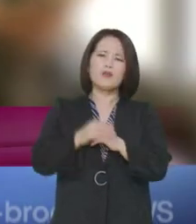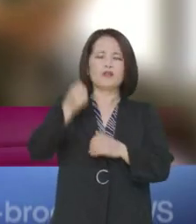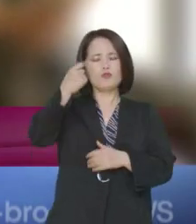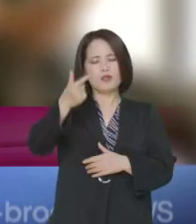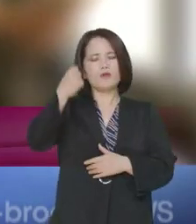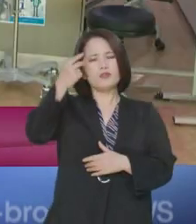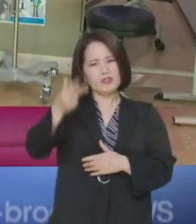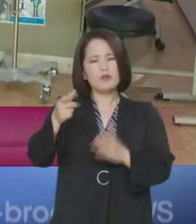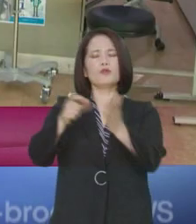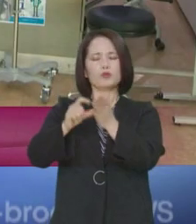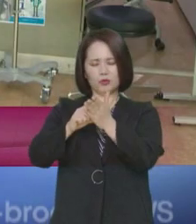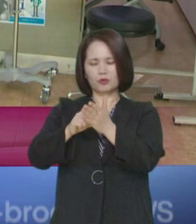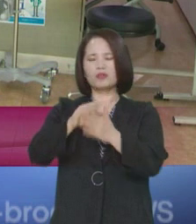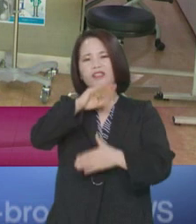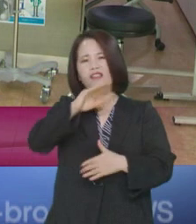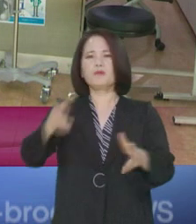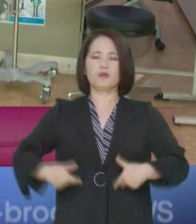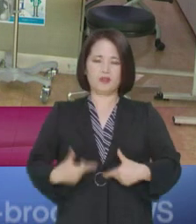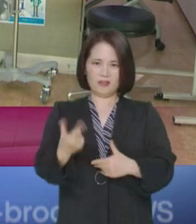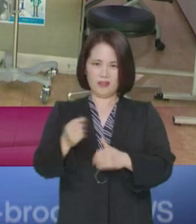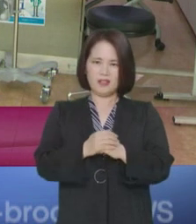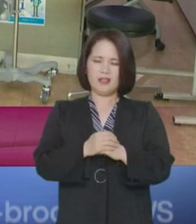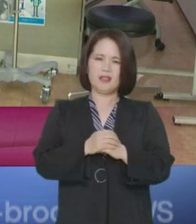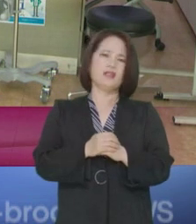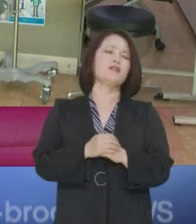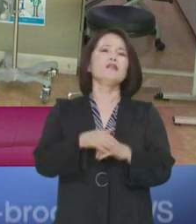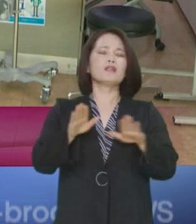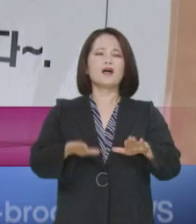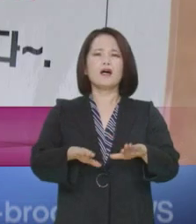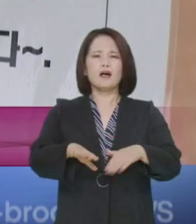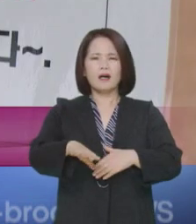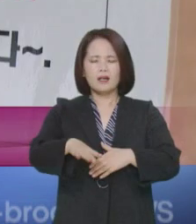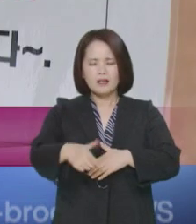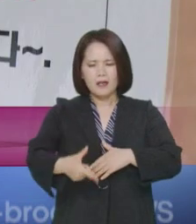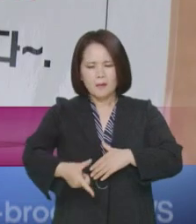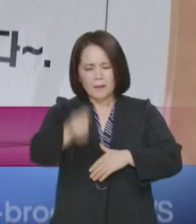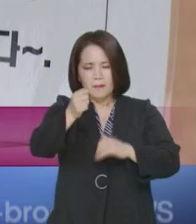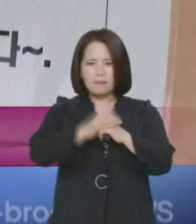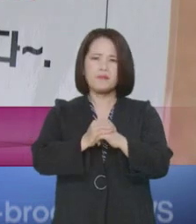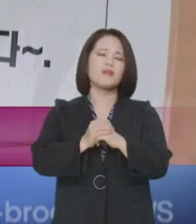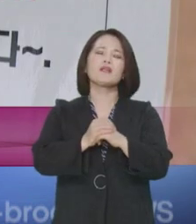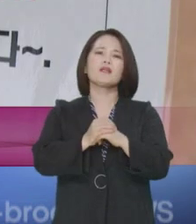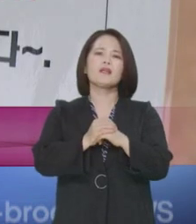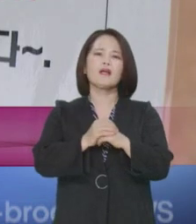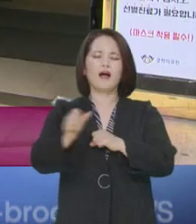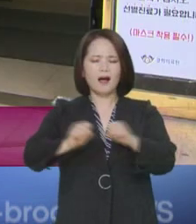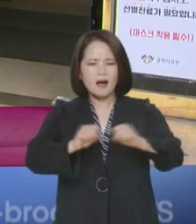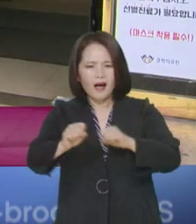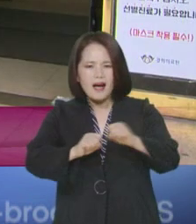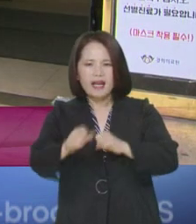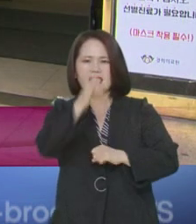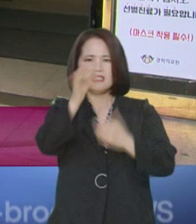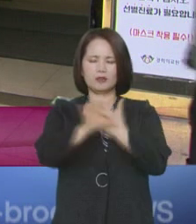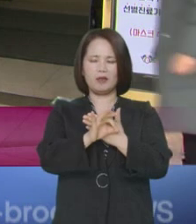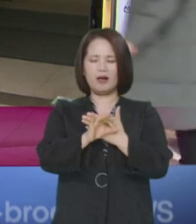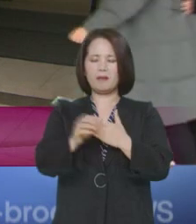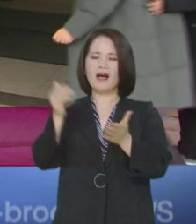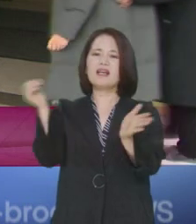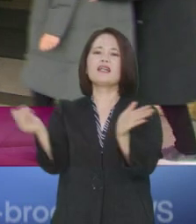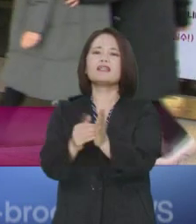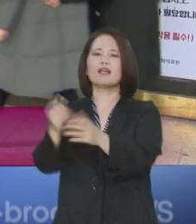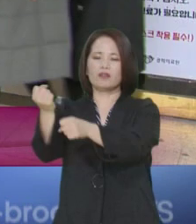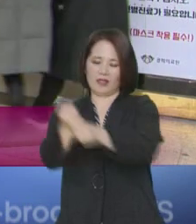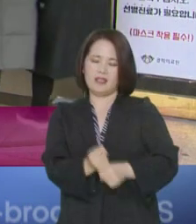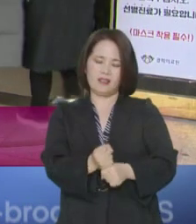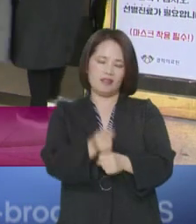종식될 것으로 보입니다 그런데 우리가 촉 의 대학을 어떻게 하느냐에 따라서 종식 즉 시계를 좋았던 길 수 있을 것 같은데요